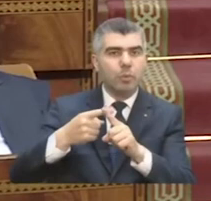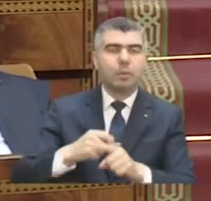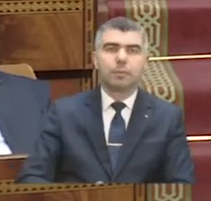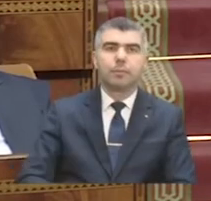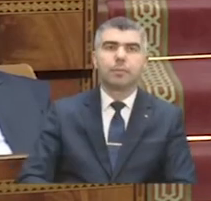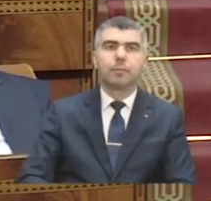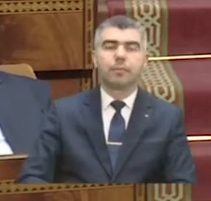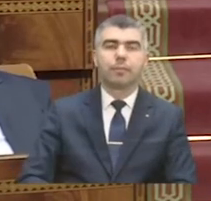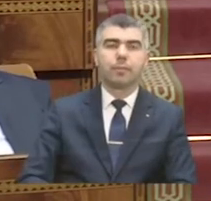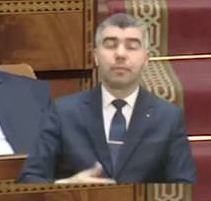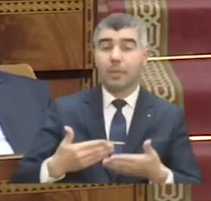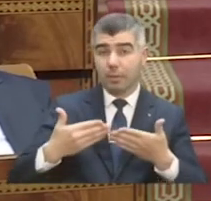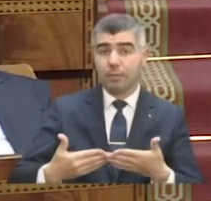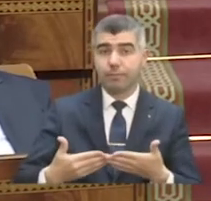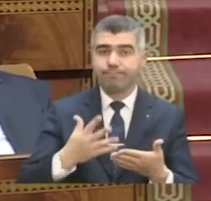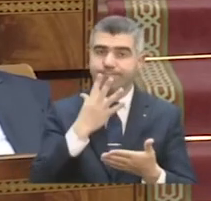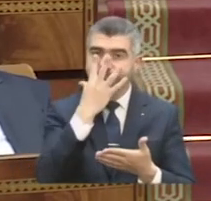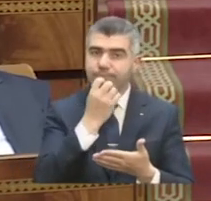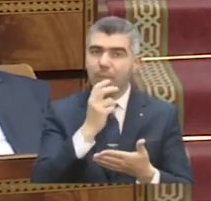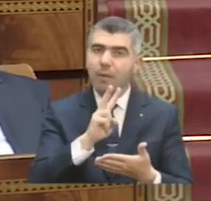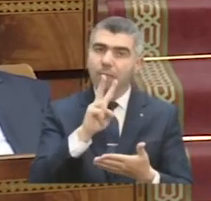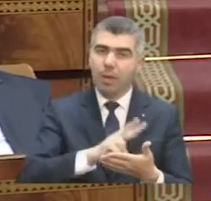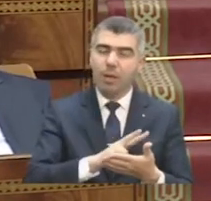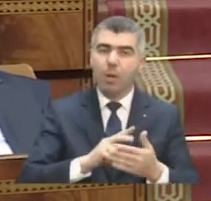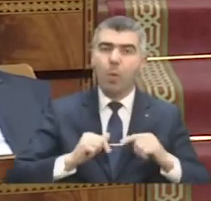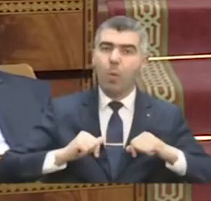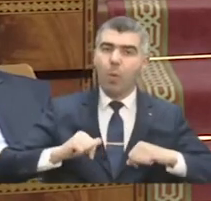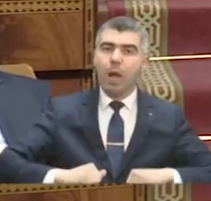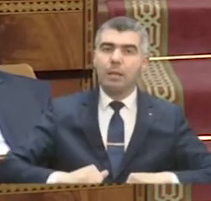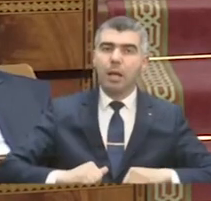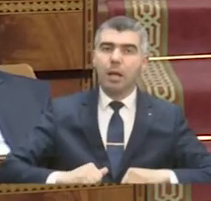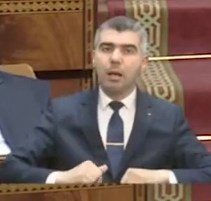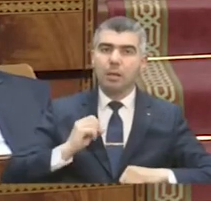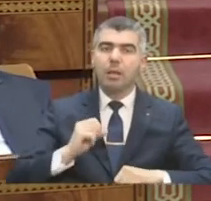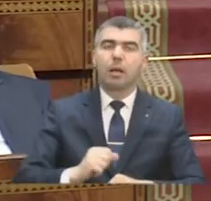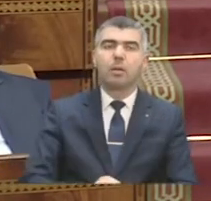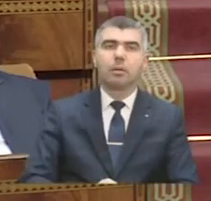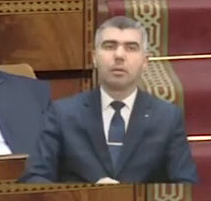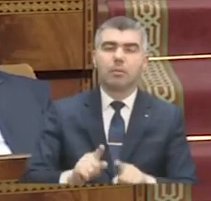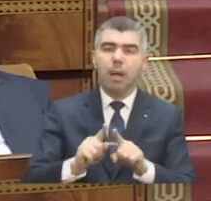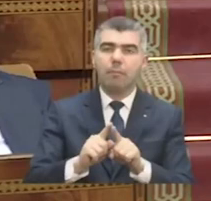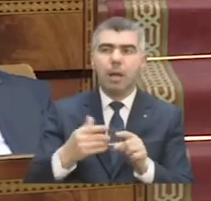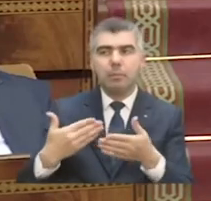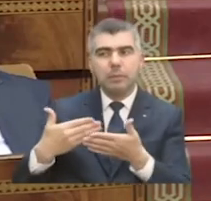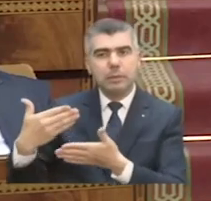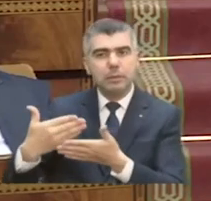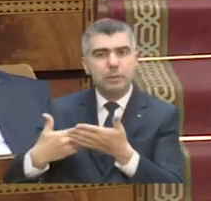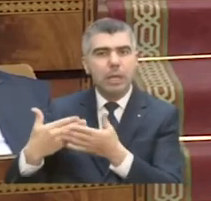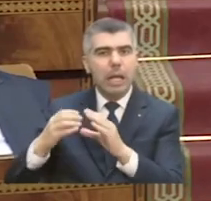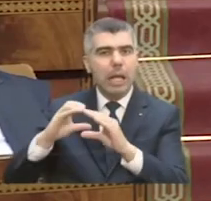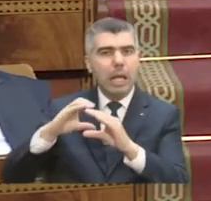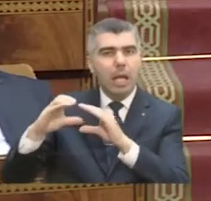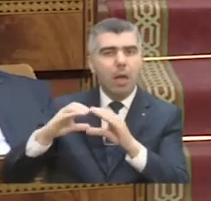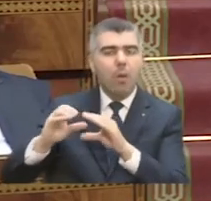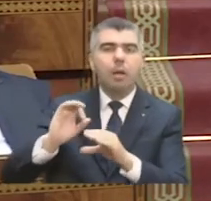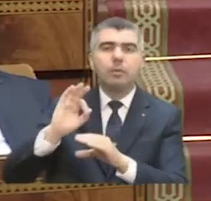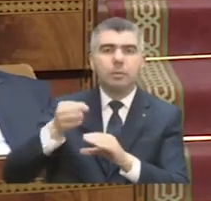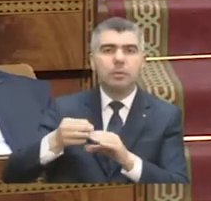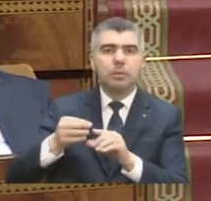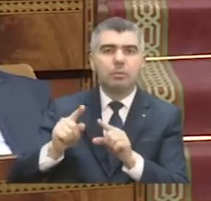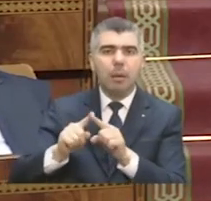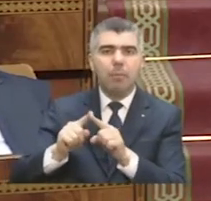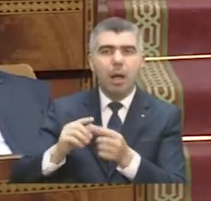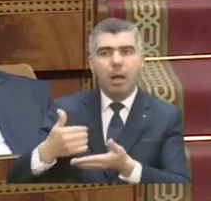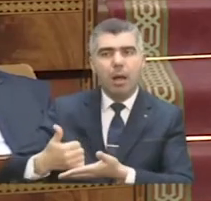مسبوقة. يؤسفنا أن نقول أن وزارتكم أفلحت في تمطيط الحوار القطاعي وإفراغه من